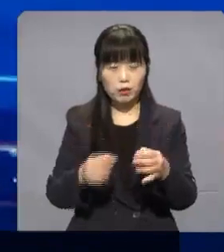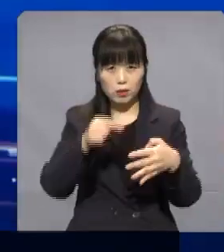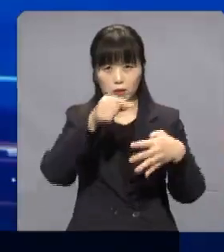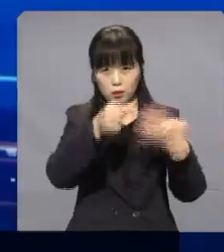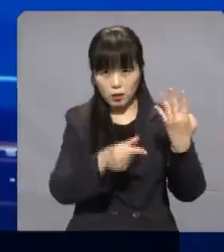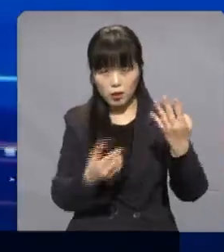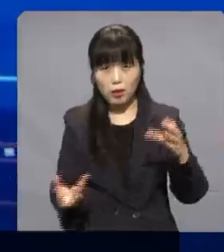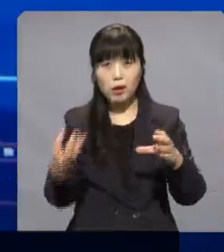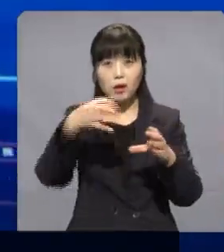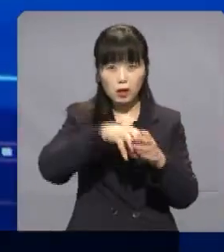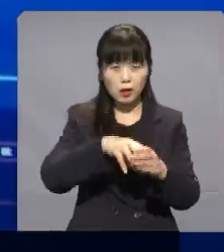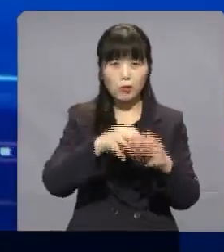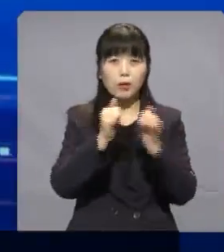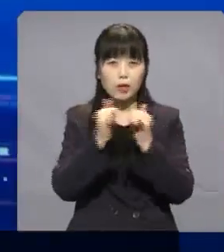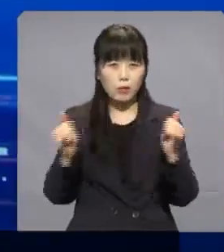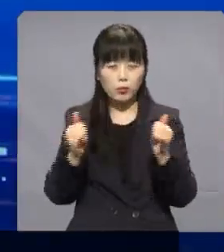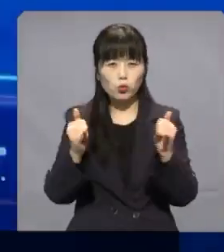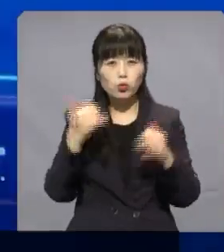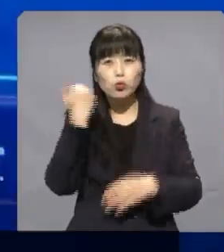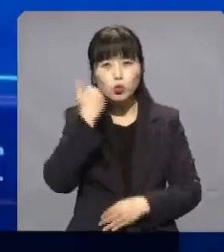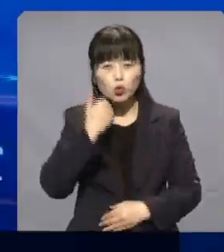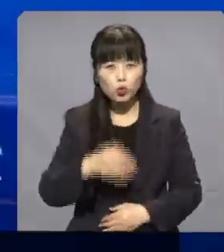열차에 타고 싶은 사람들은 또 있습니다.